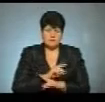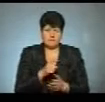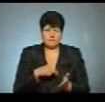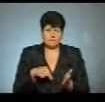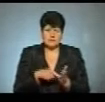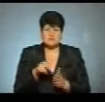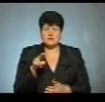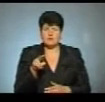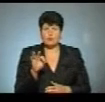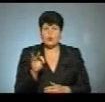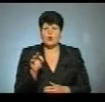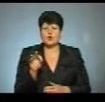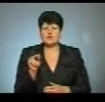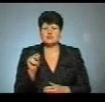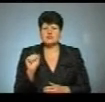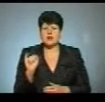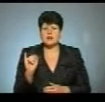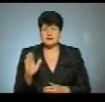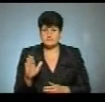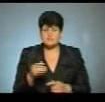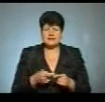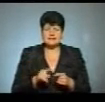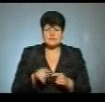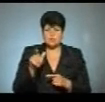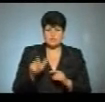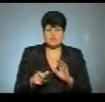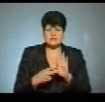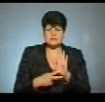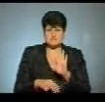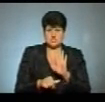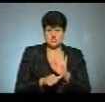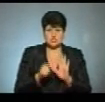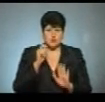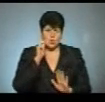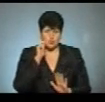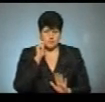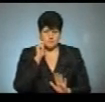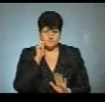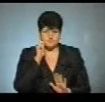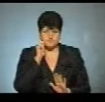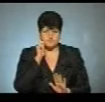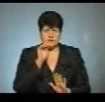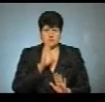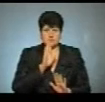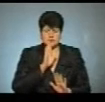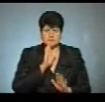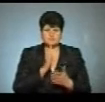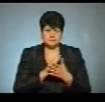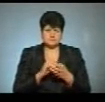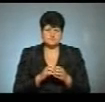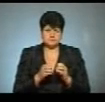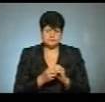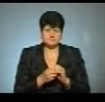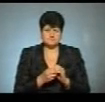місті Почаїв. Це людина віком 76 років з відповідною патологією,